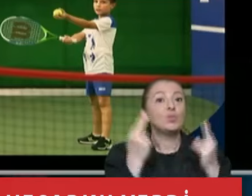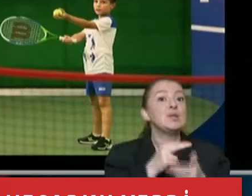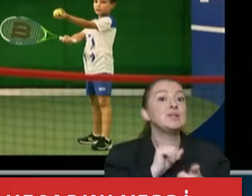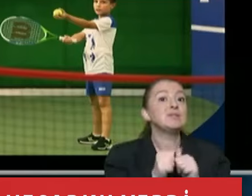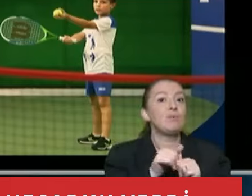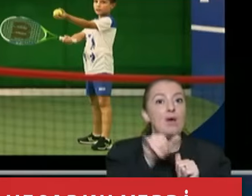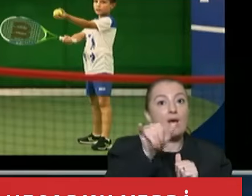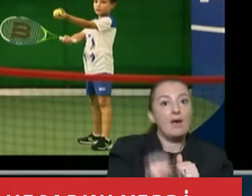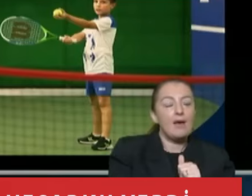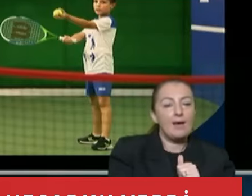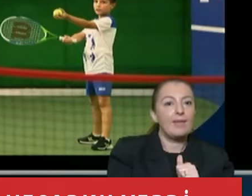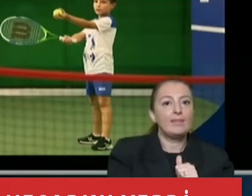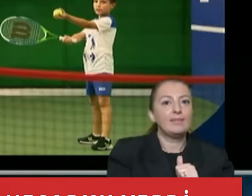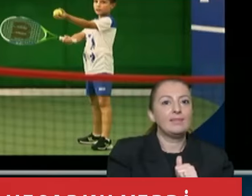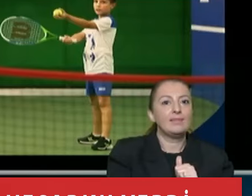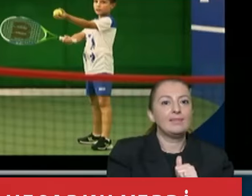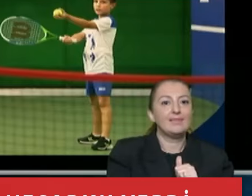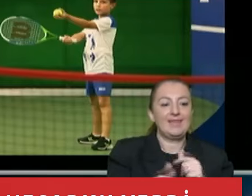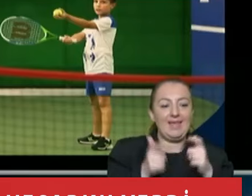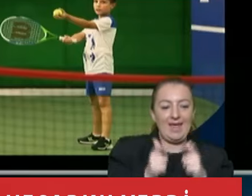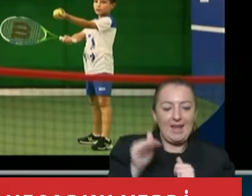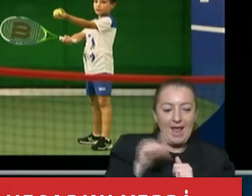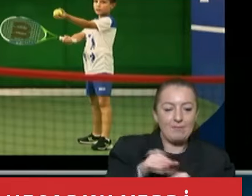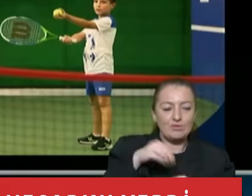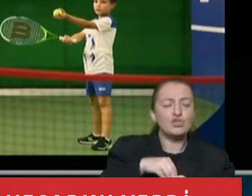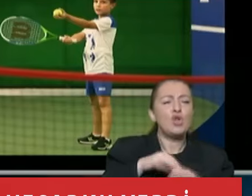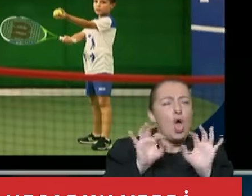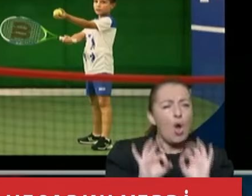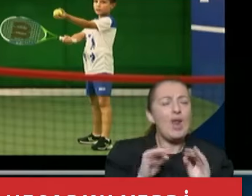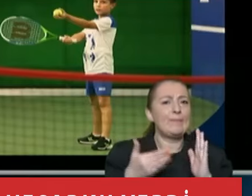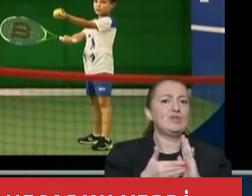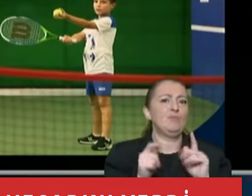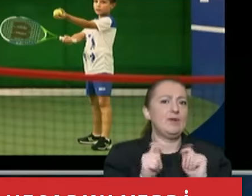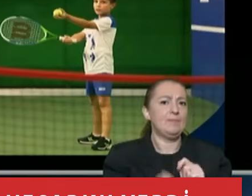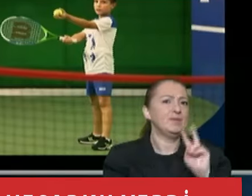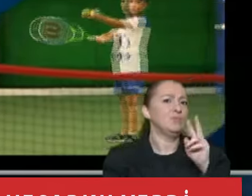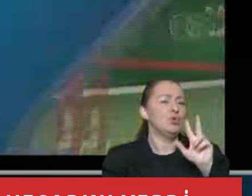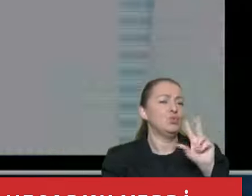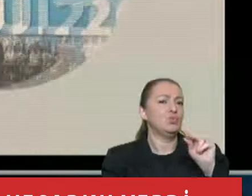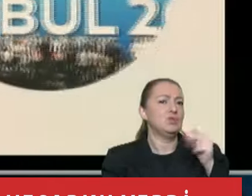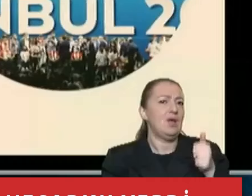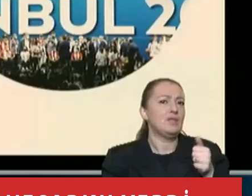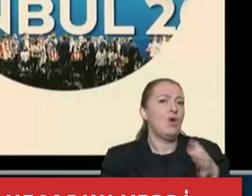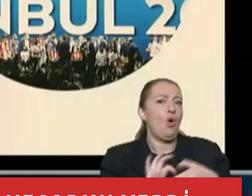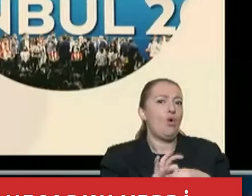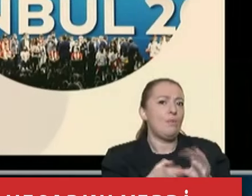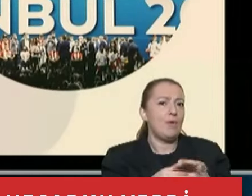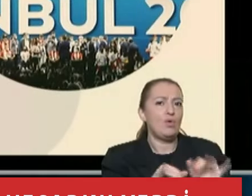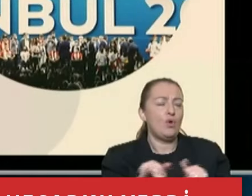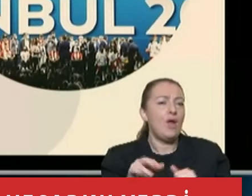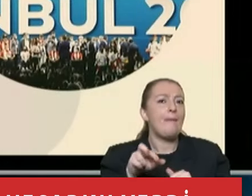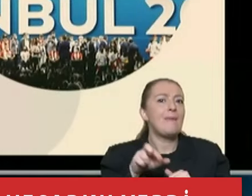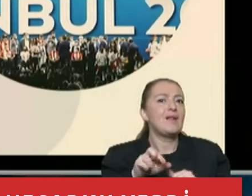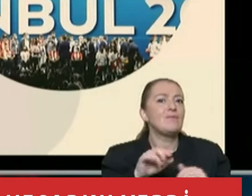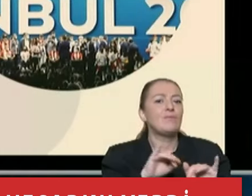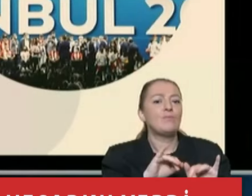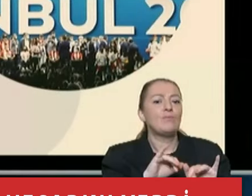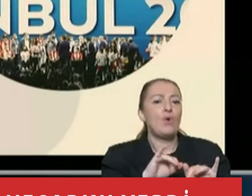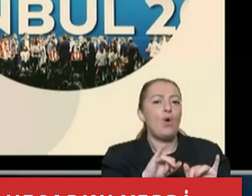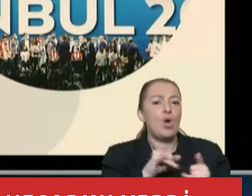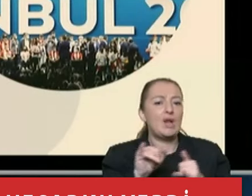ettiği yeri almaya dönük önemli girişimlerde bulunduk 2036 olimpiyat oyunlarını ve Paralimpik oyunlarının